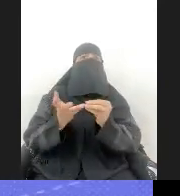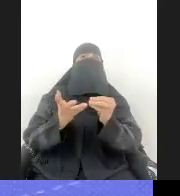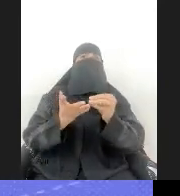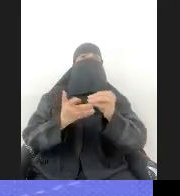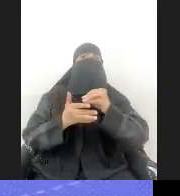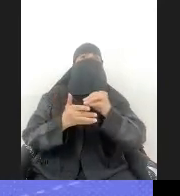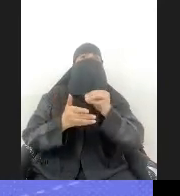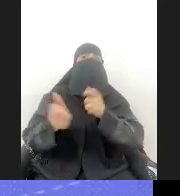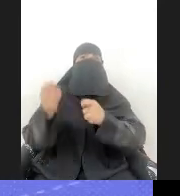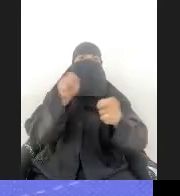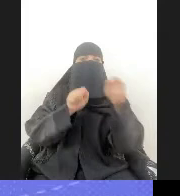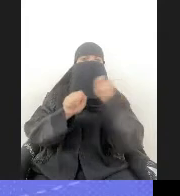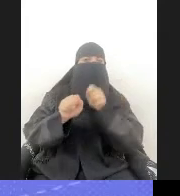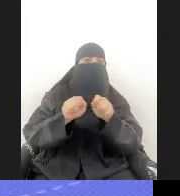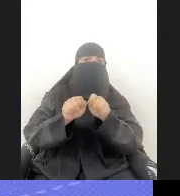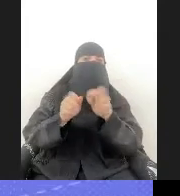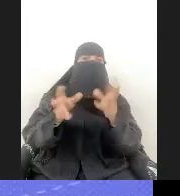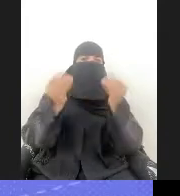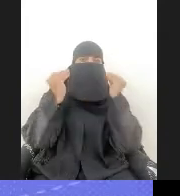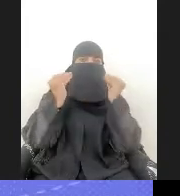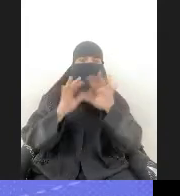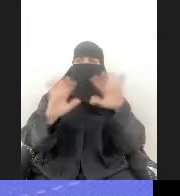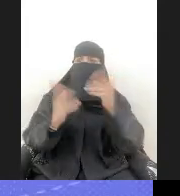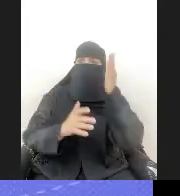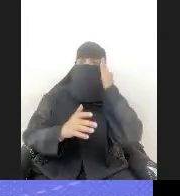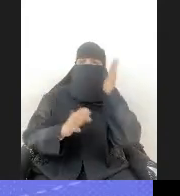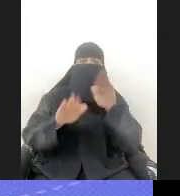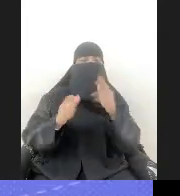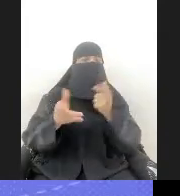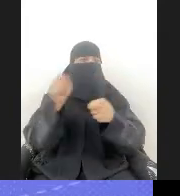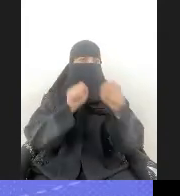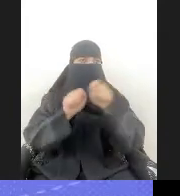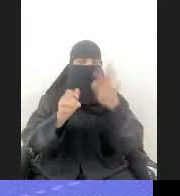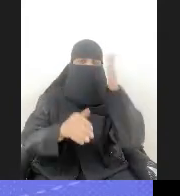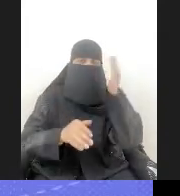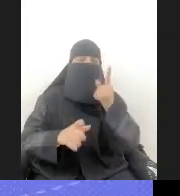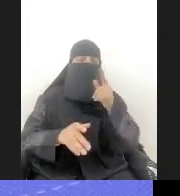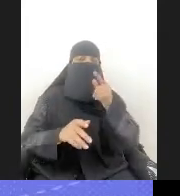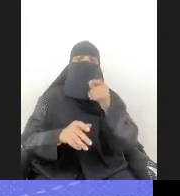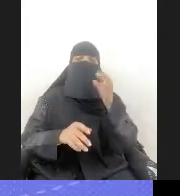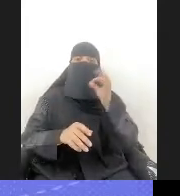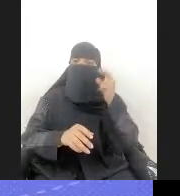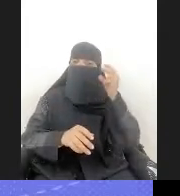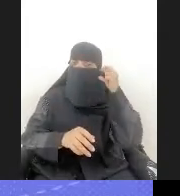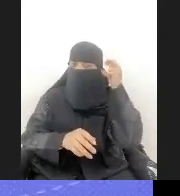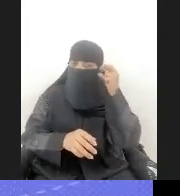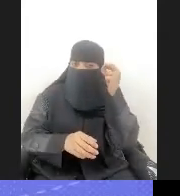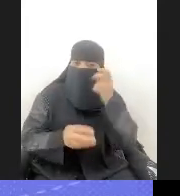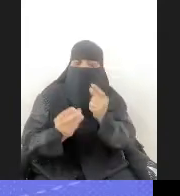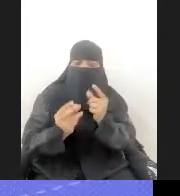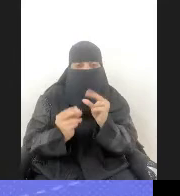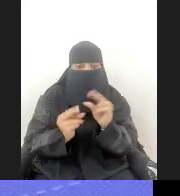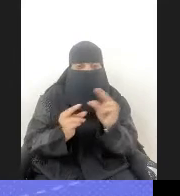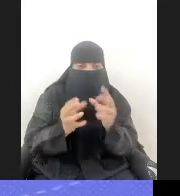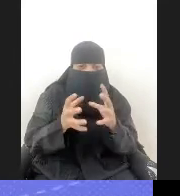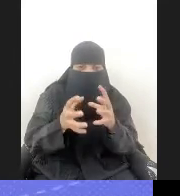الكل ربما يعرف التصميم التعليمي، ولكن أذكركم بتعريفه، حيث أنه